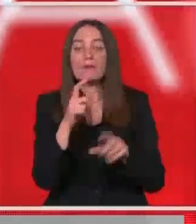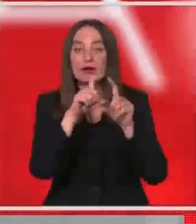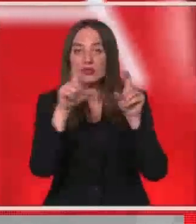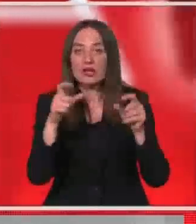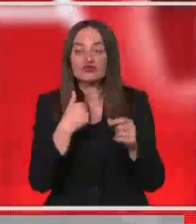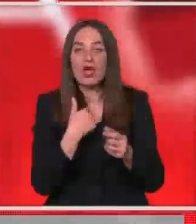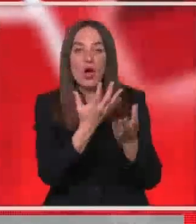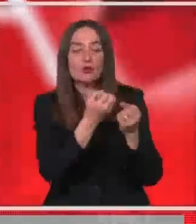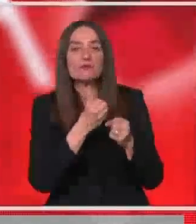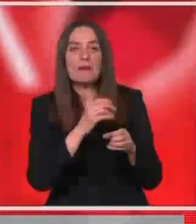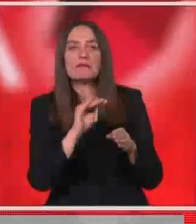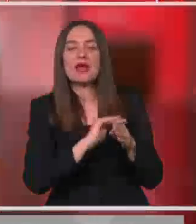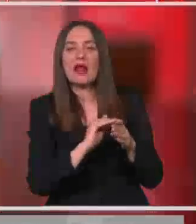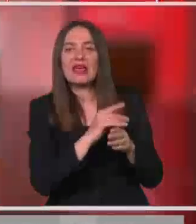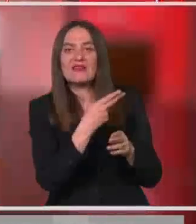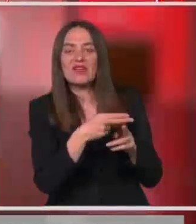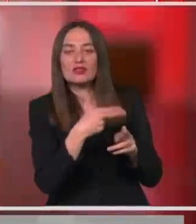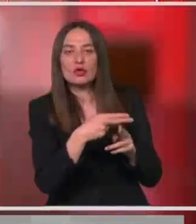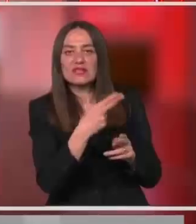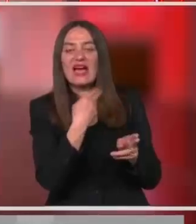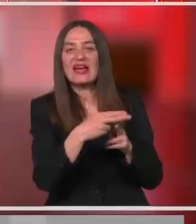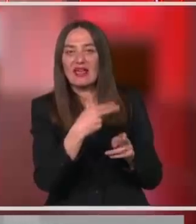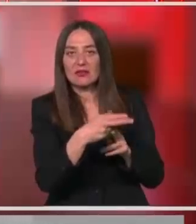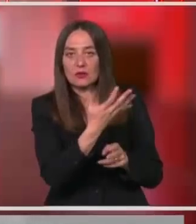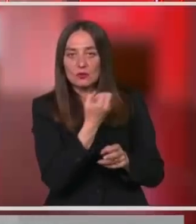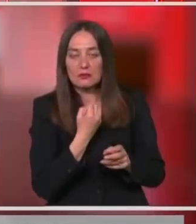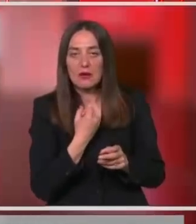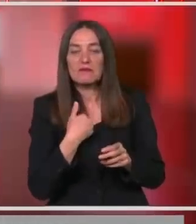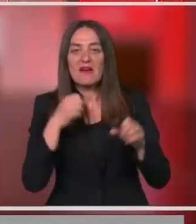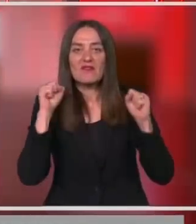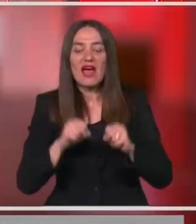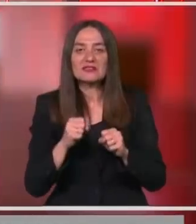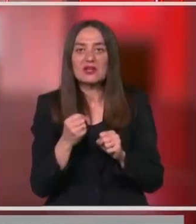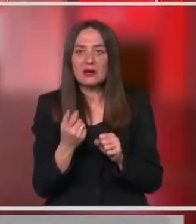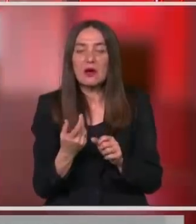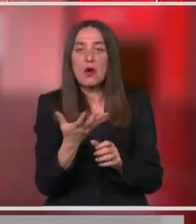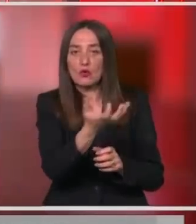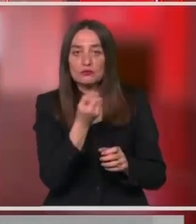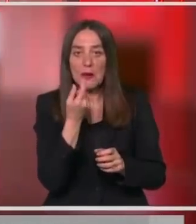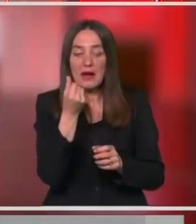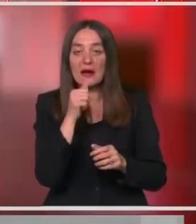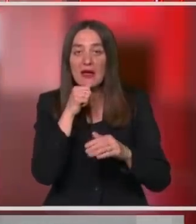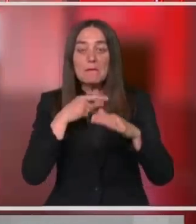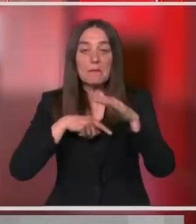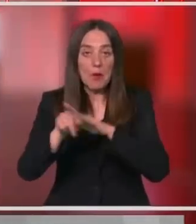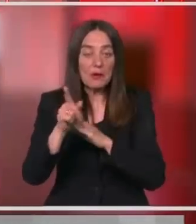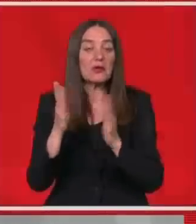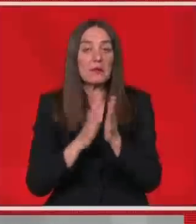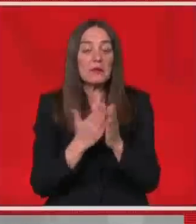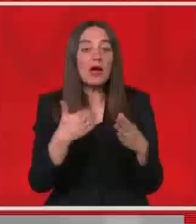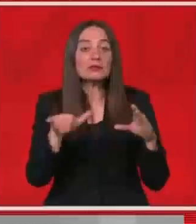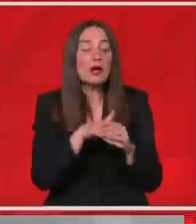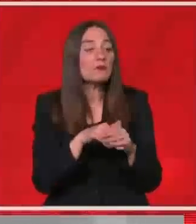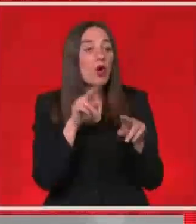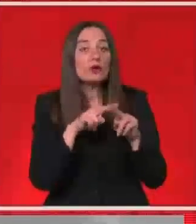uzme likvidnost, ako preduzeće uzme kredit za likvidnost, vlasnik neki podigne te pare i pobegne, zaposleni ostavimo